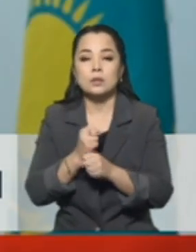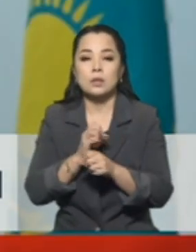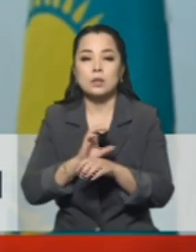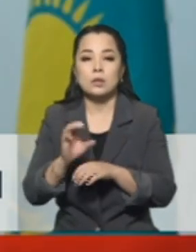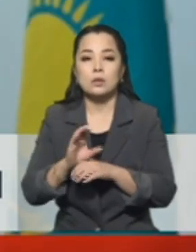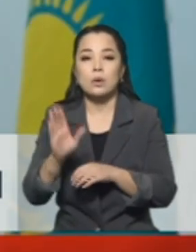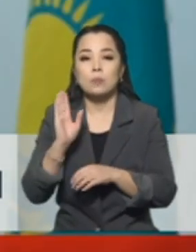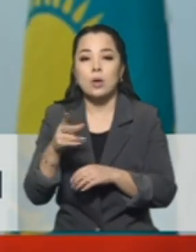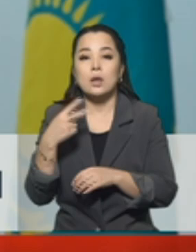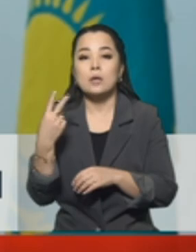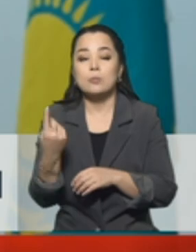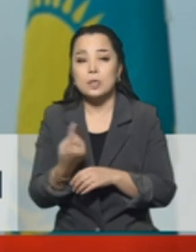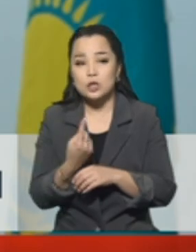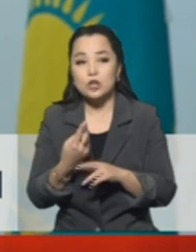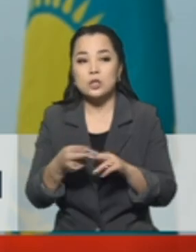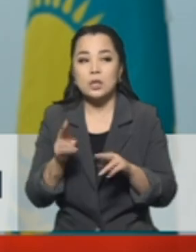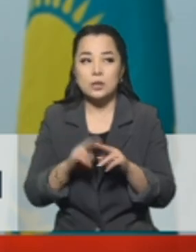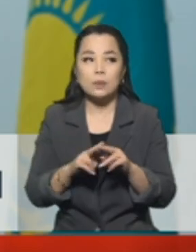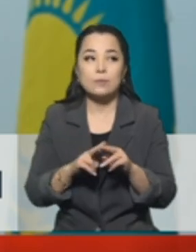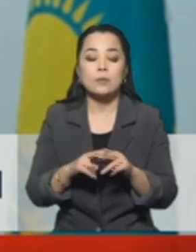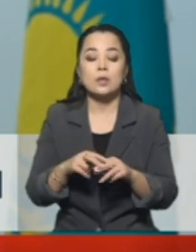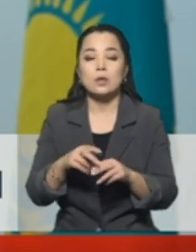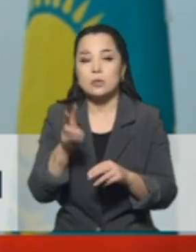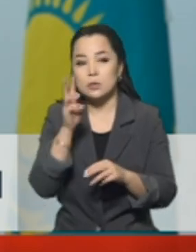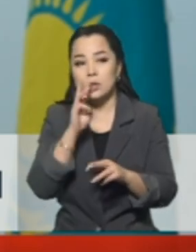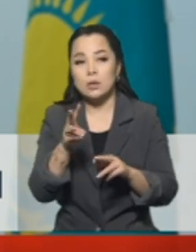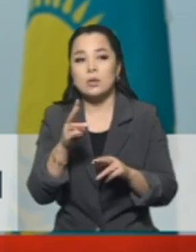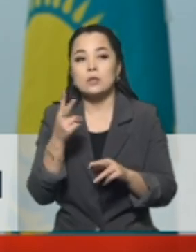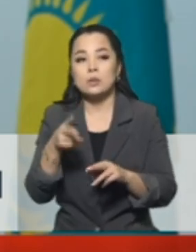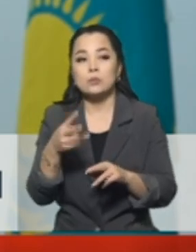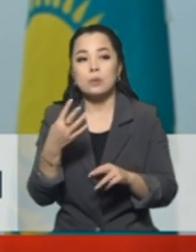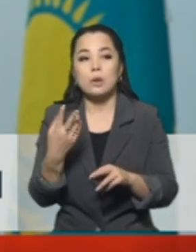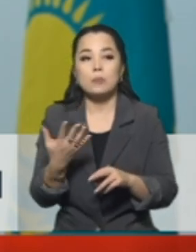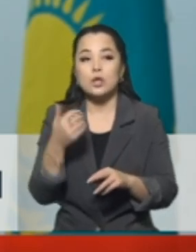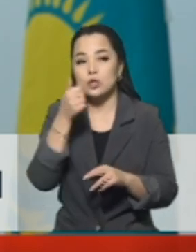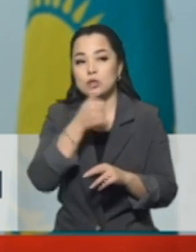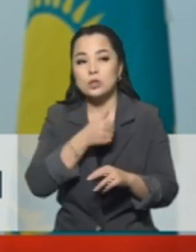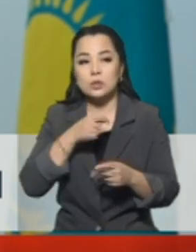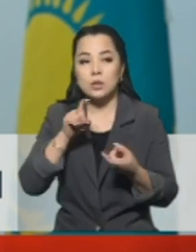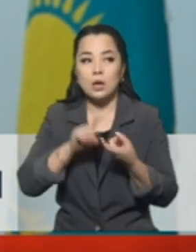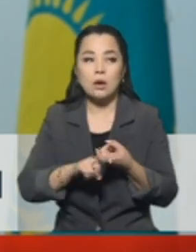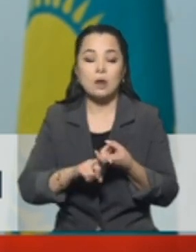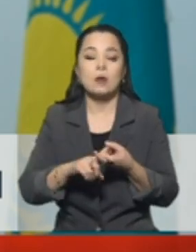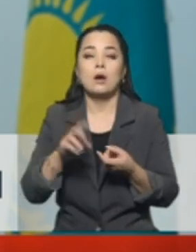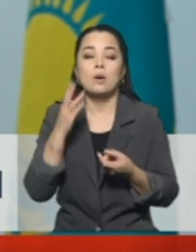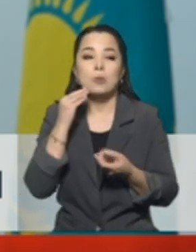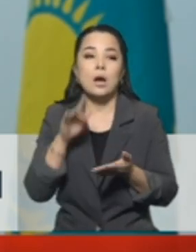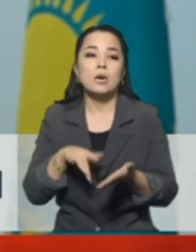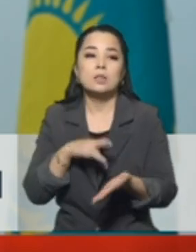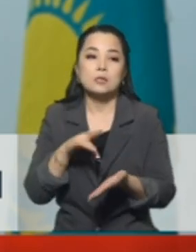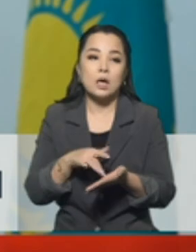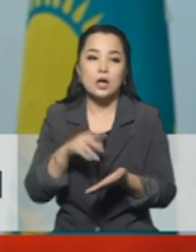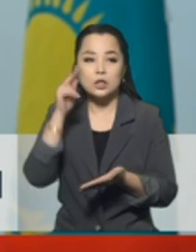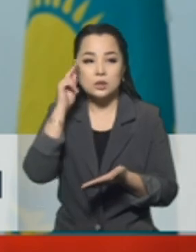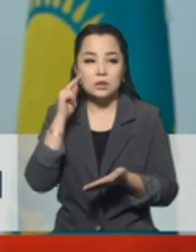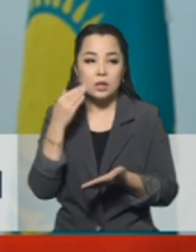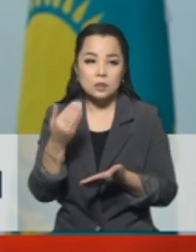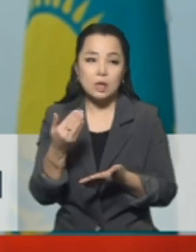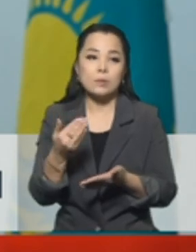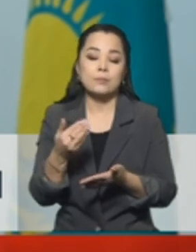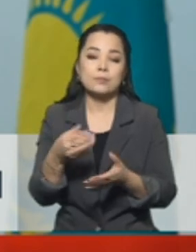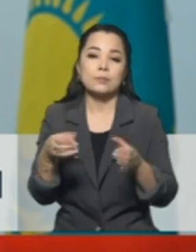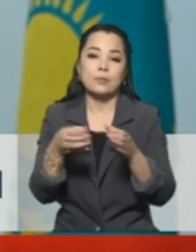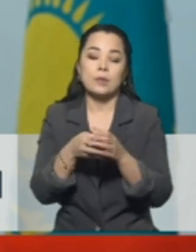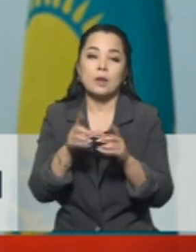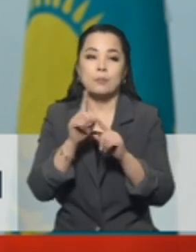боламыз. Біріншіден 1-90-да 2025 жылда Алматы қаласында Қытай